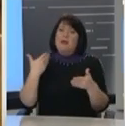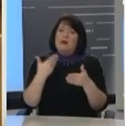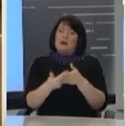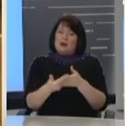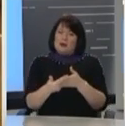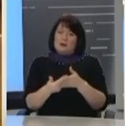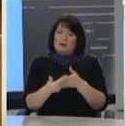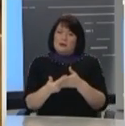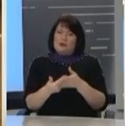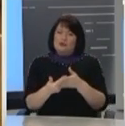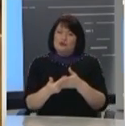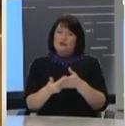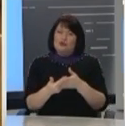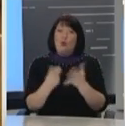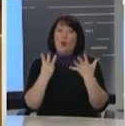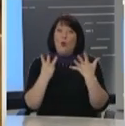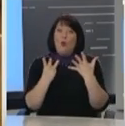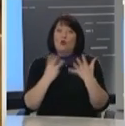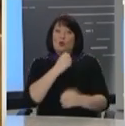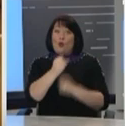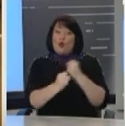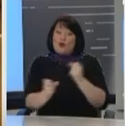έχει διαρκέσει το τέλος της 8 ολόκληρα χρόνια.